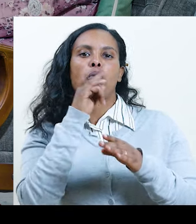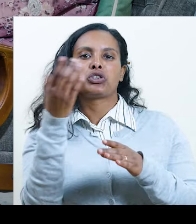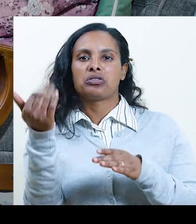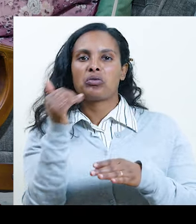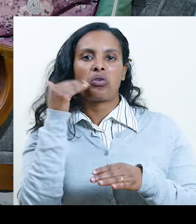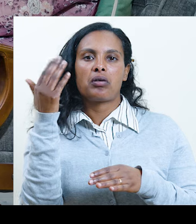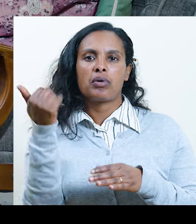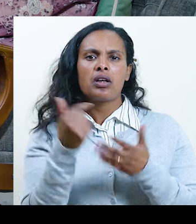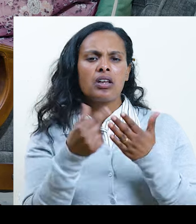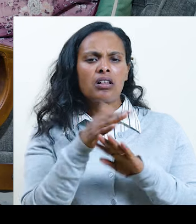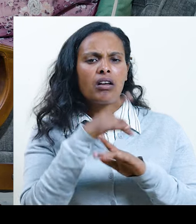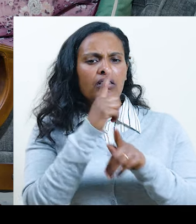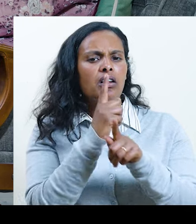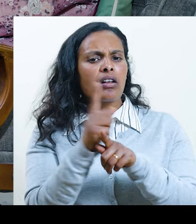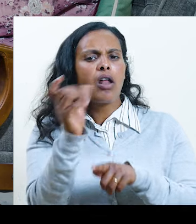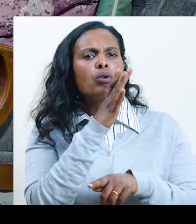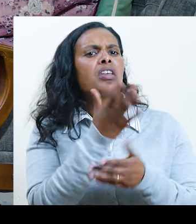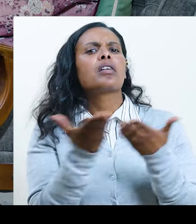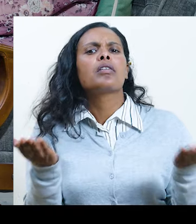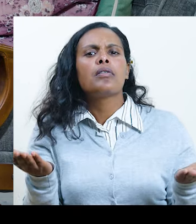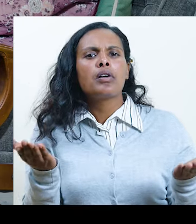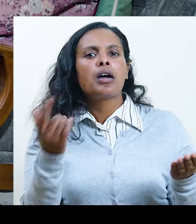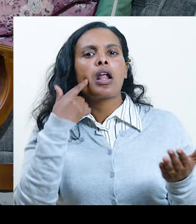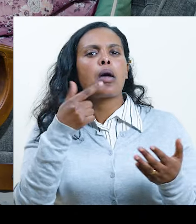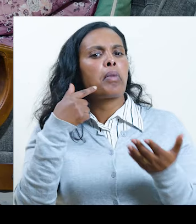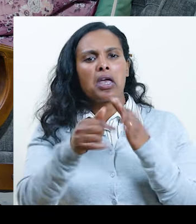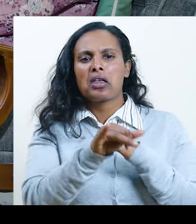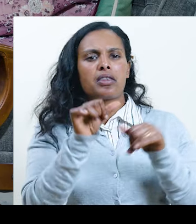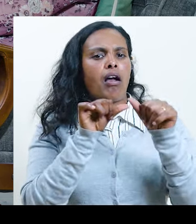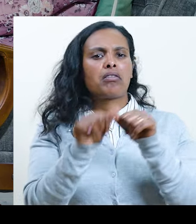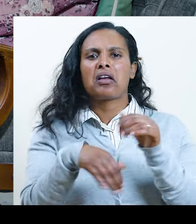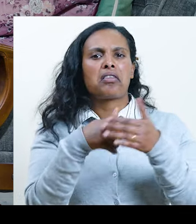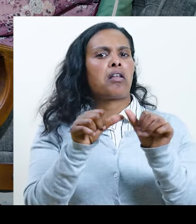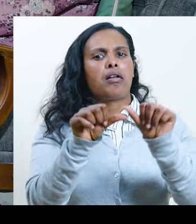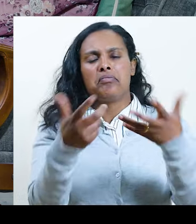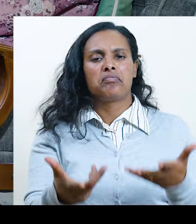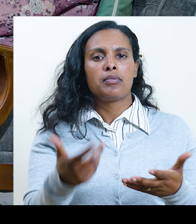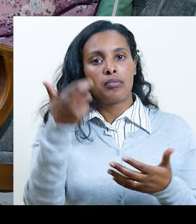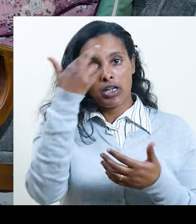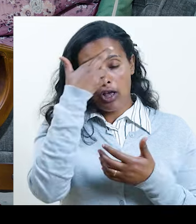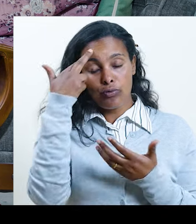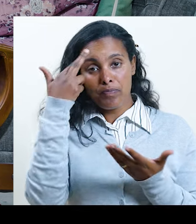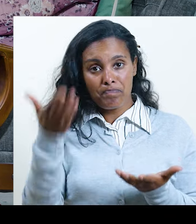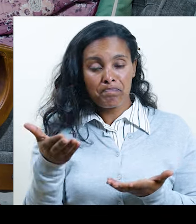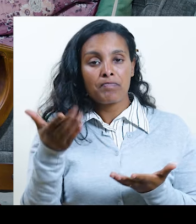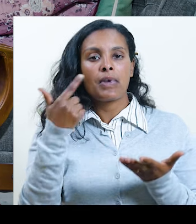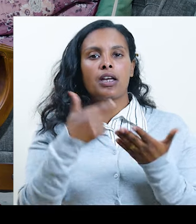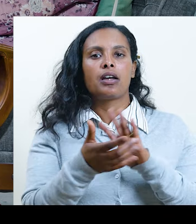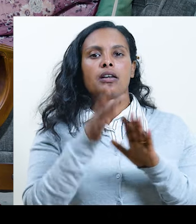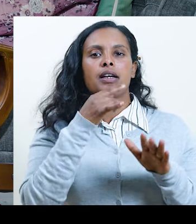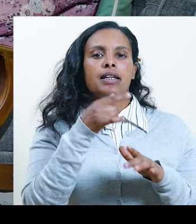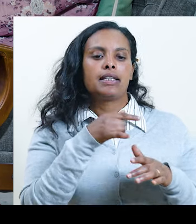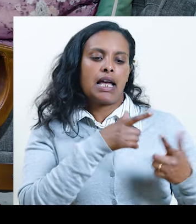ያሉት። የቱ ጋኑ ትክክል ያሉል ነው? ነገም ይሄ ጥቃት ይቀጥላል። ምክንያቱም